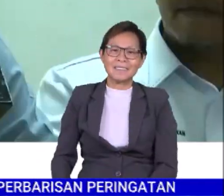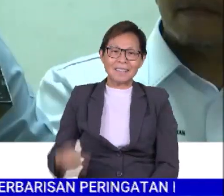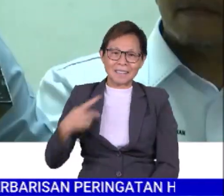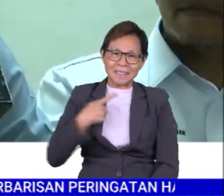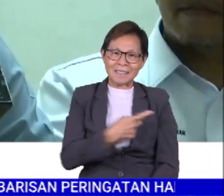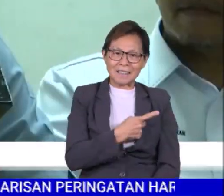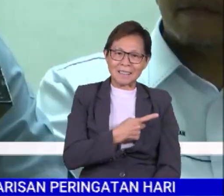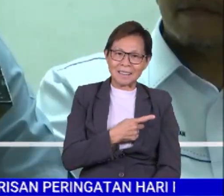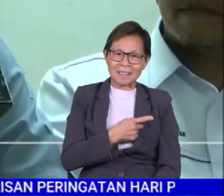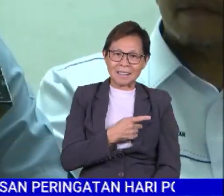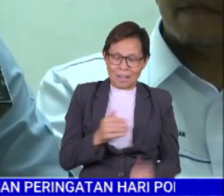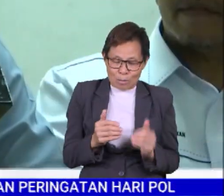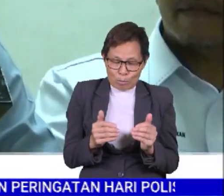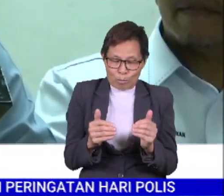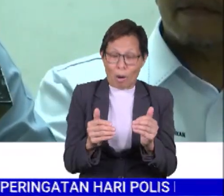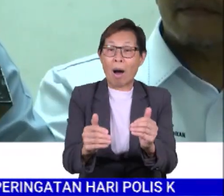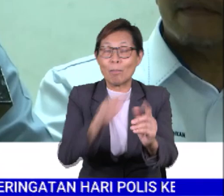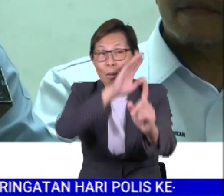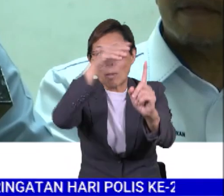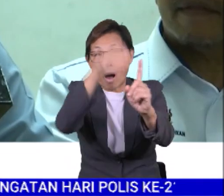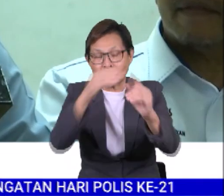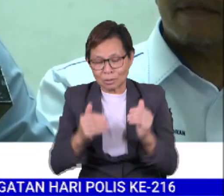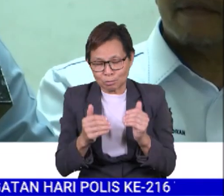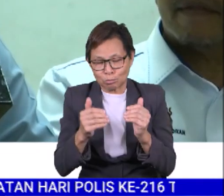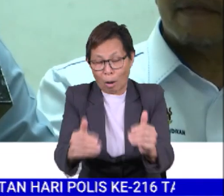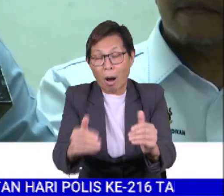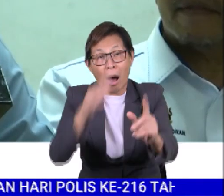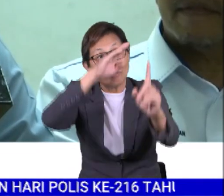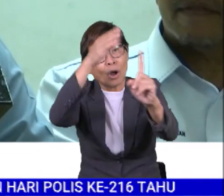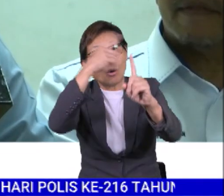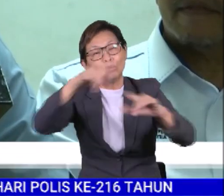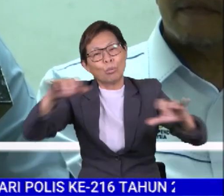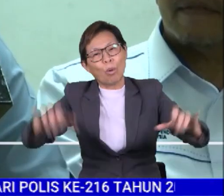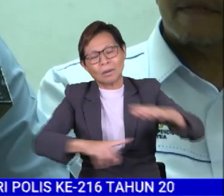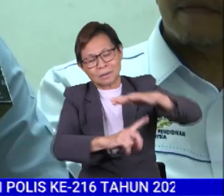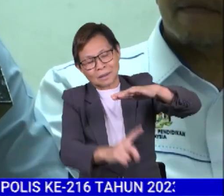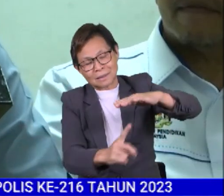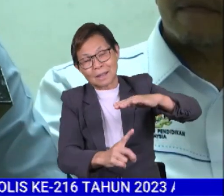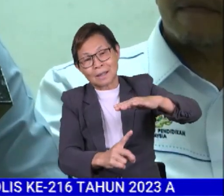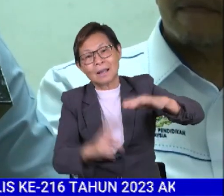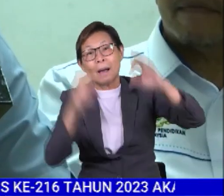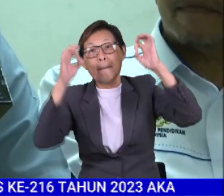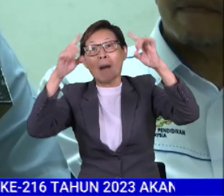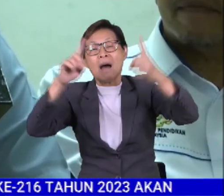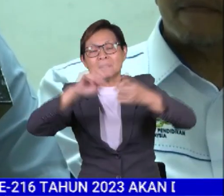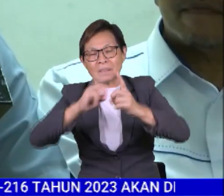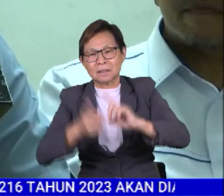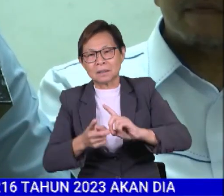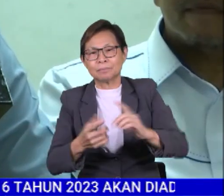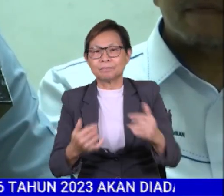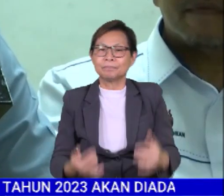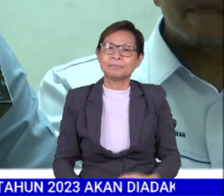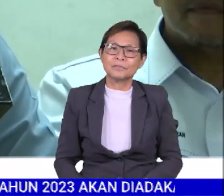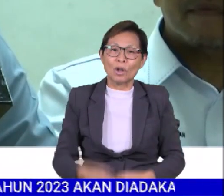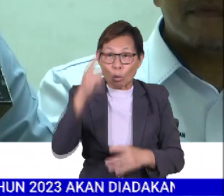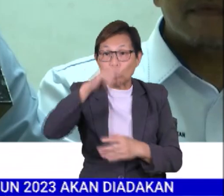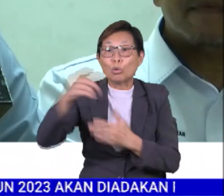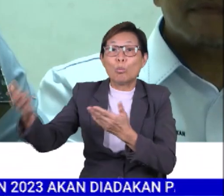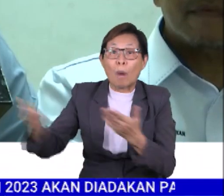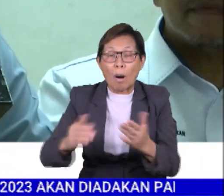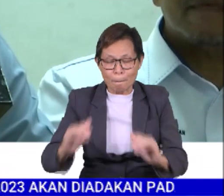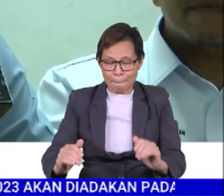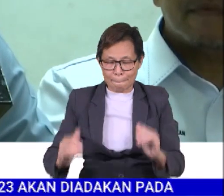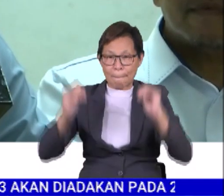Kita bergerak ke arah untuk melaksanakan dasar pendidikan digital dalam proses untuk membawa